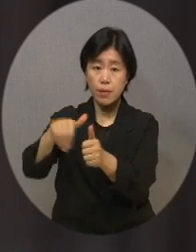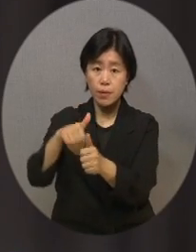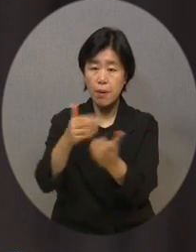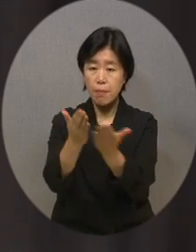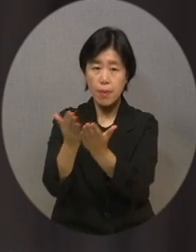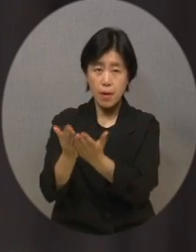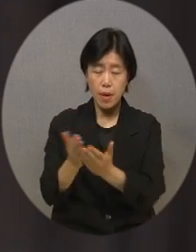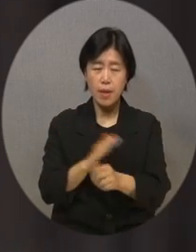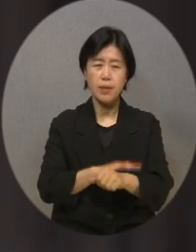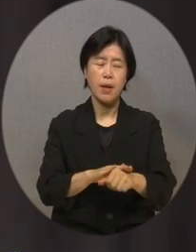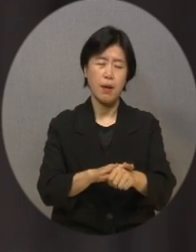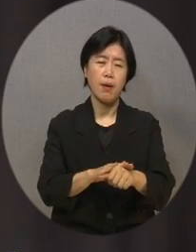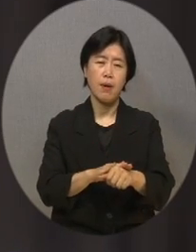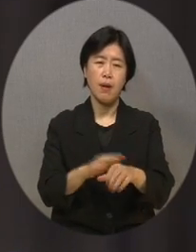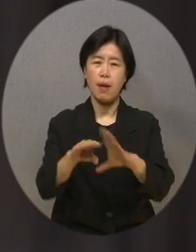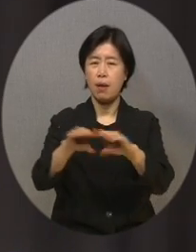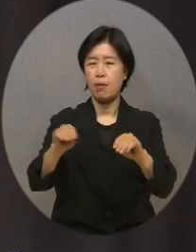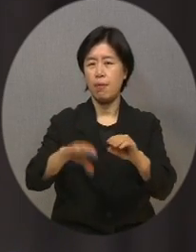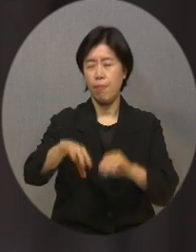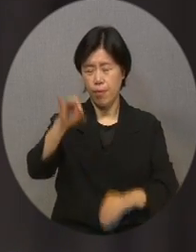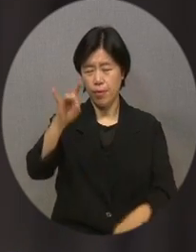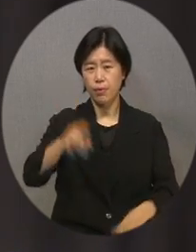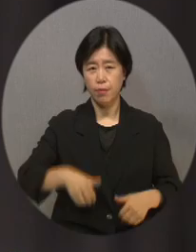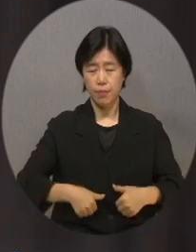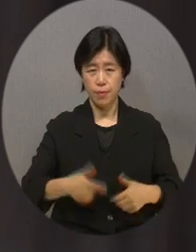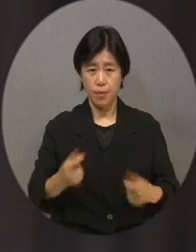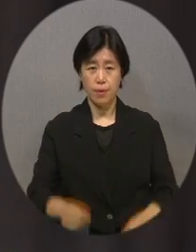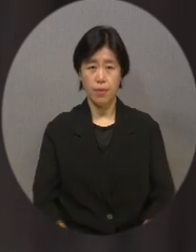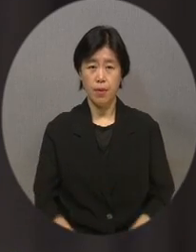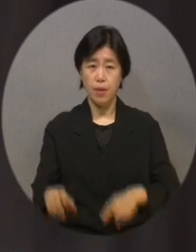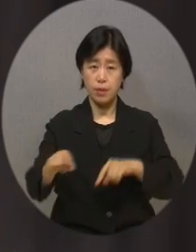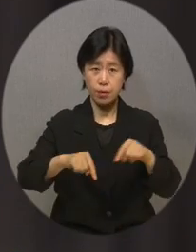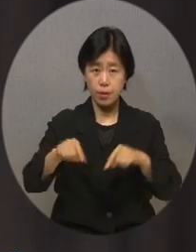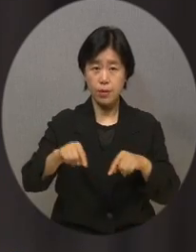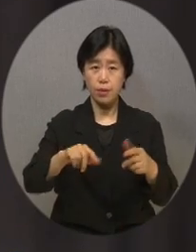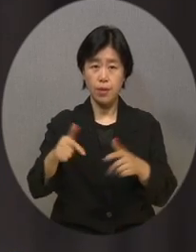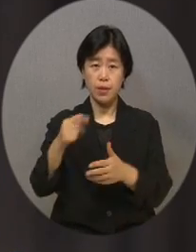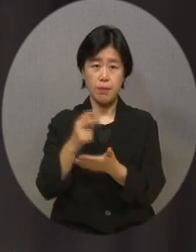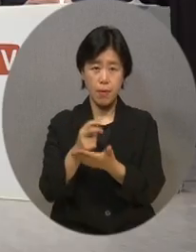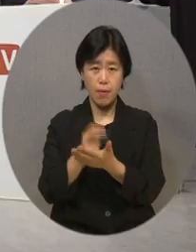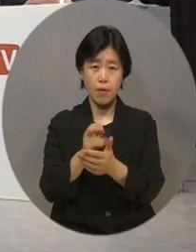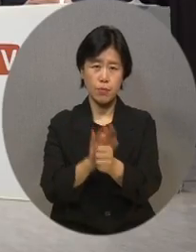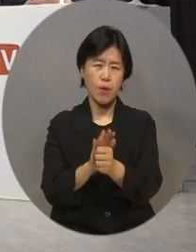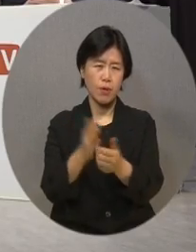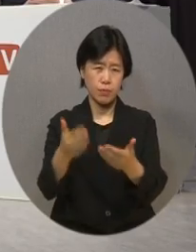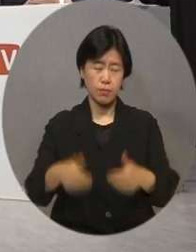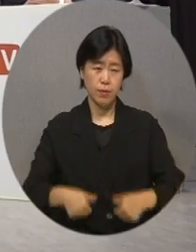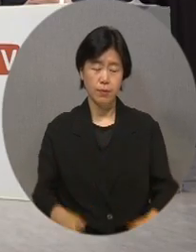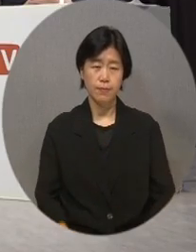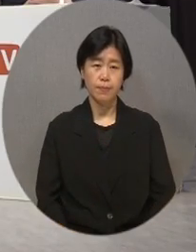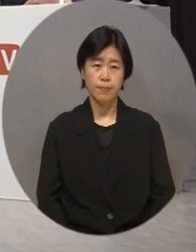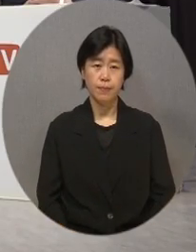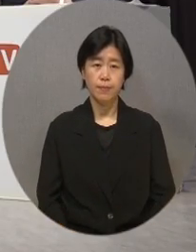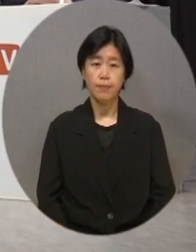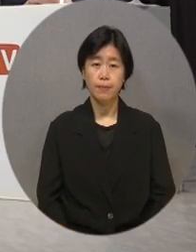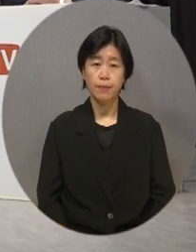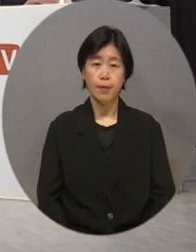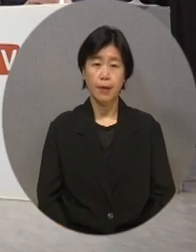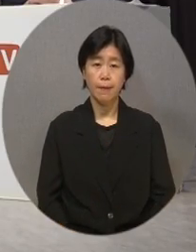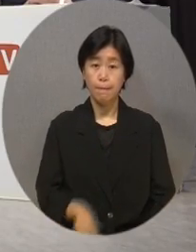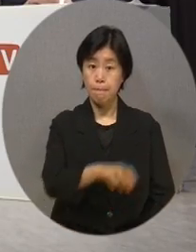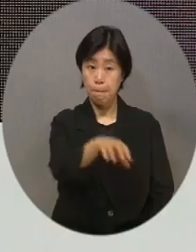의료로 의사들이 갈 수 있게 정치적 제도적 뒷받침돼야 된다 이런 말씀을 드리고 있습니다. 사실 곳곳에서